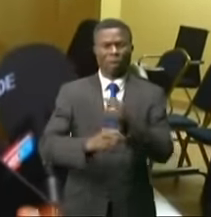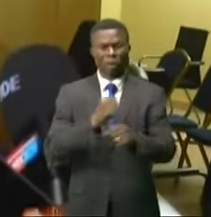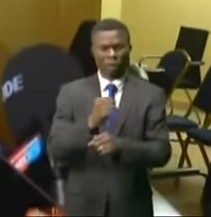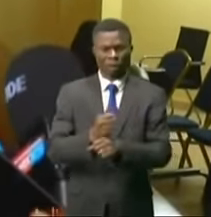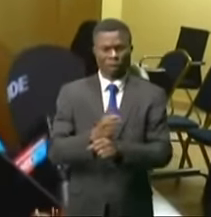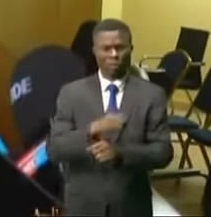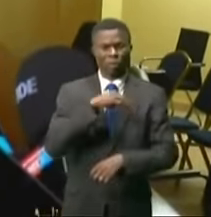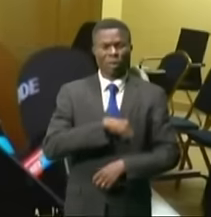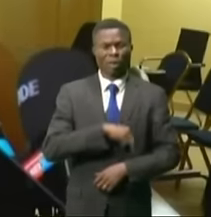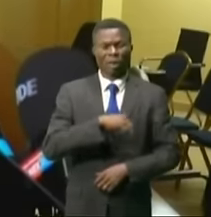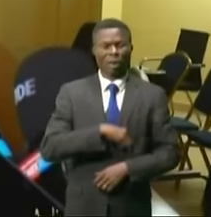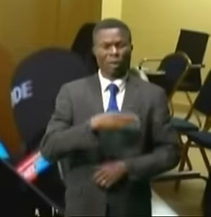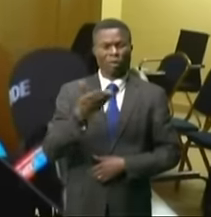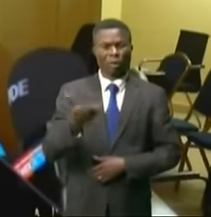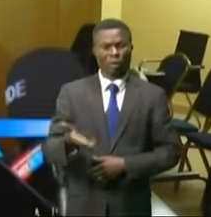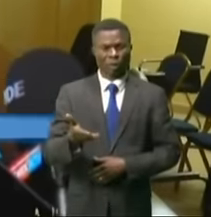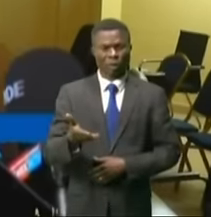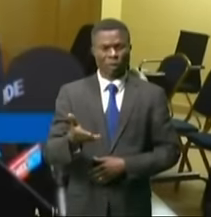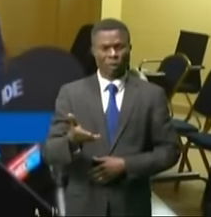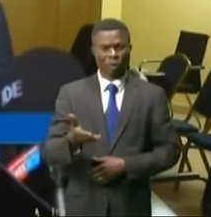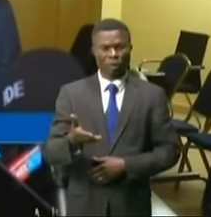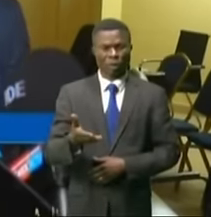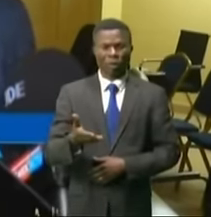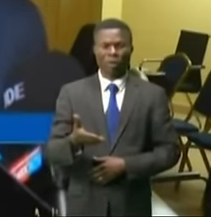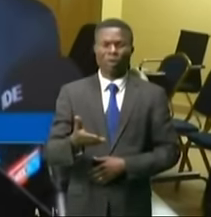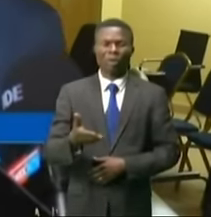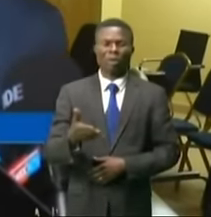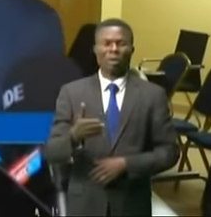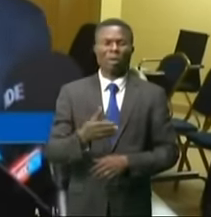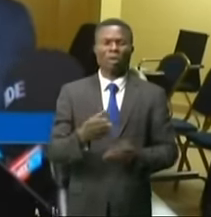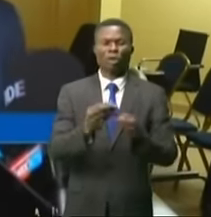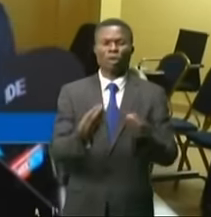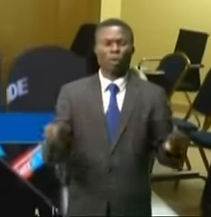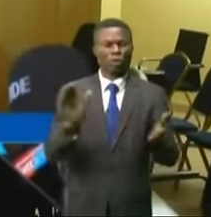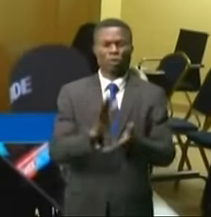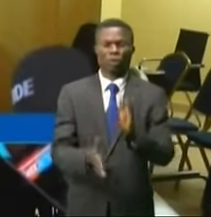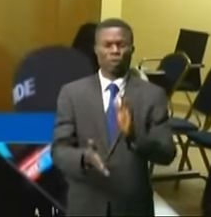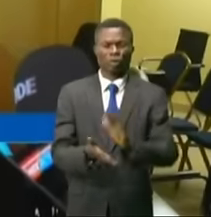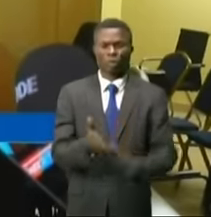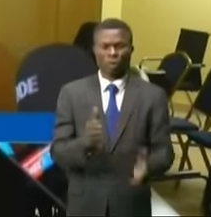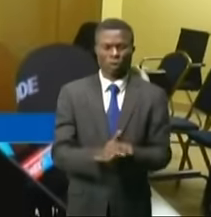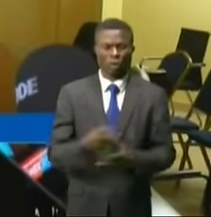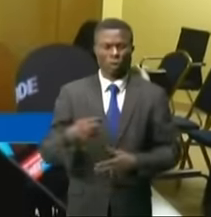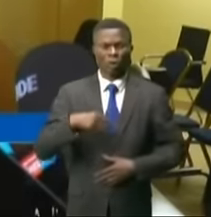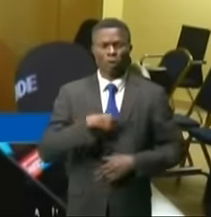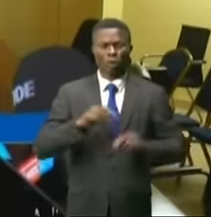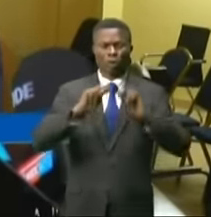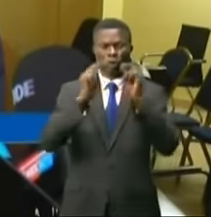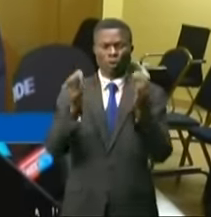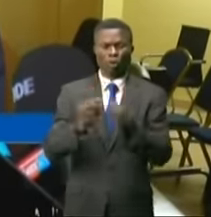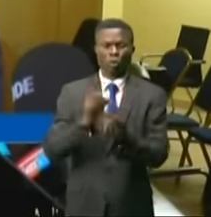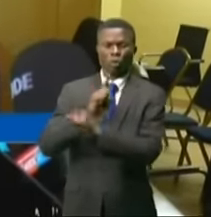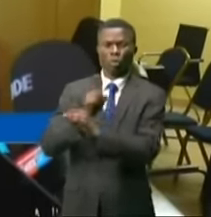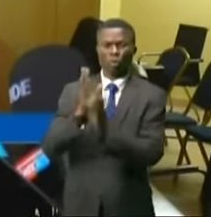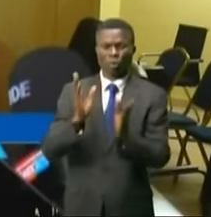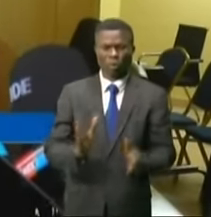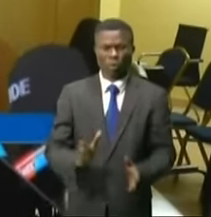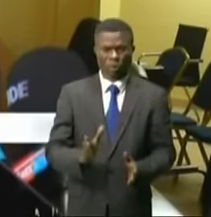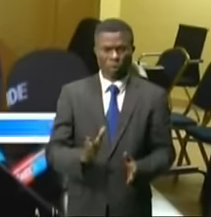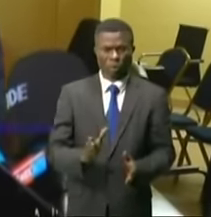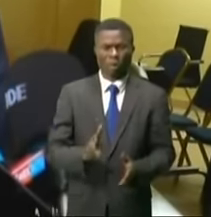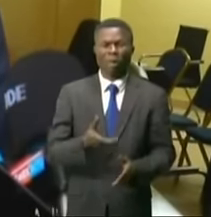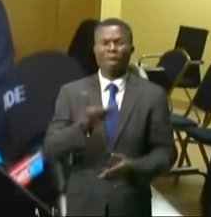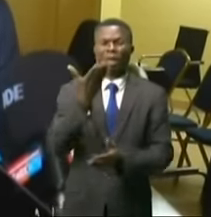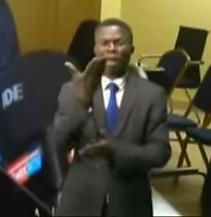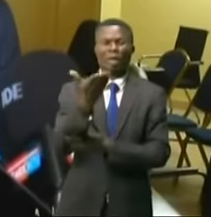ces missions ont été infructueuses. En dehors de ça, nous, la délégation sociale, nous avons beau crier,